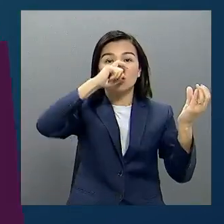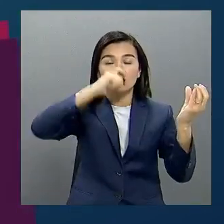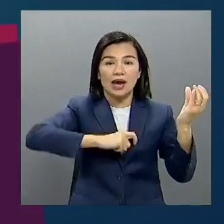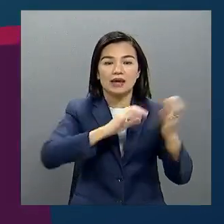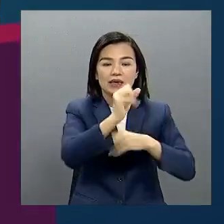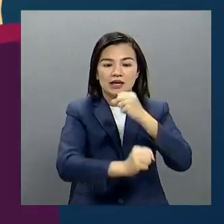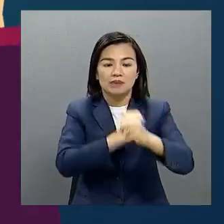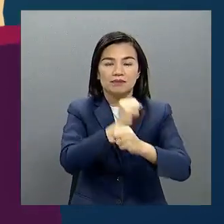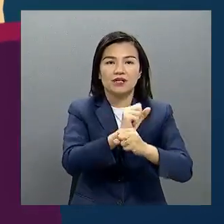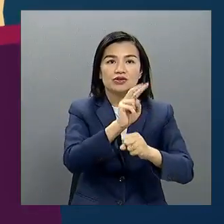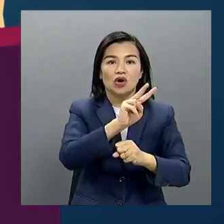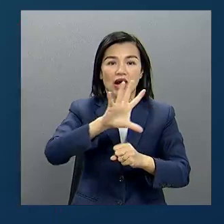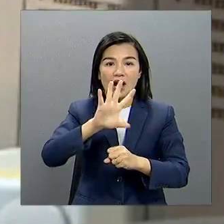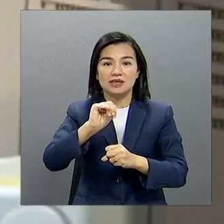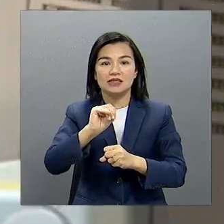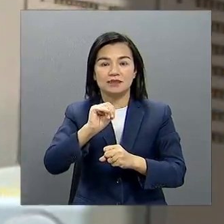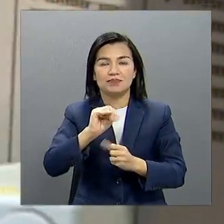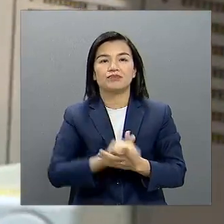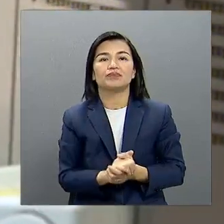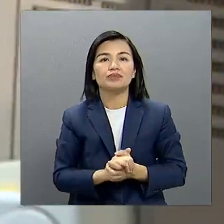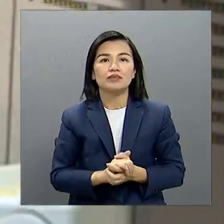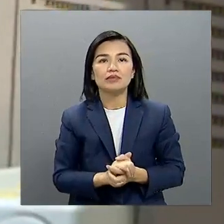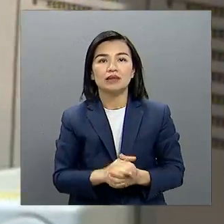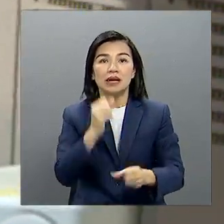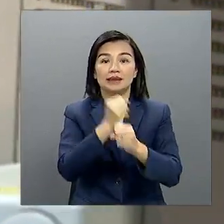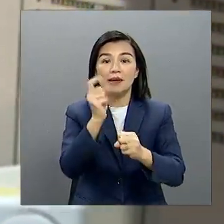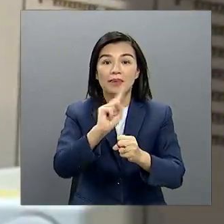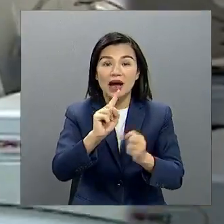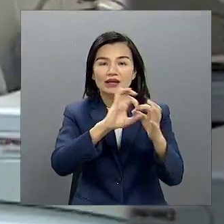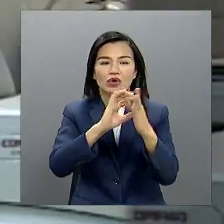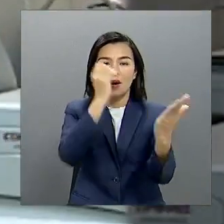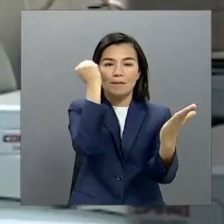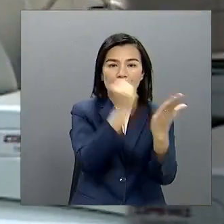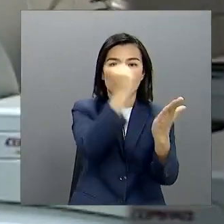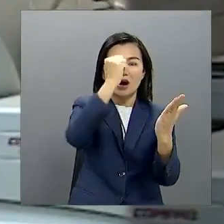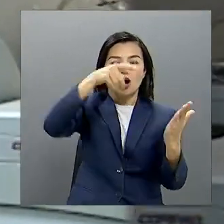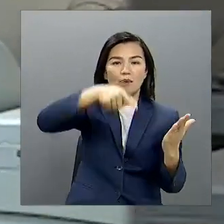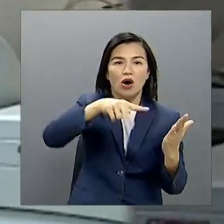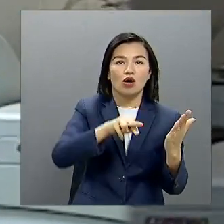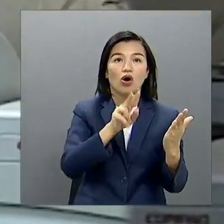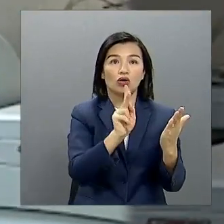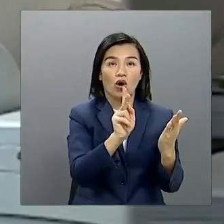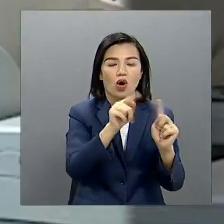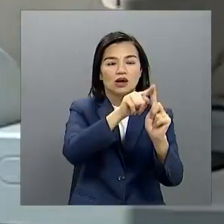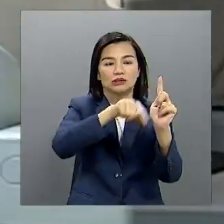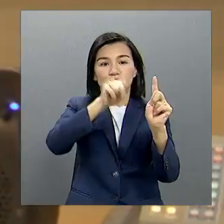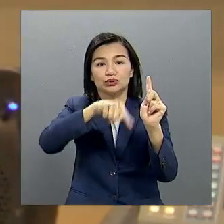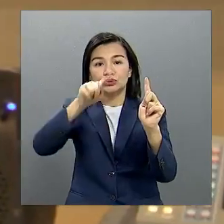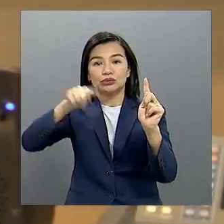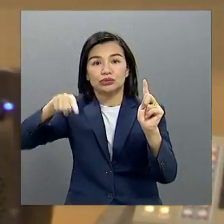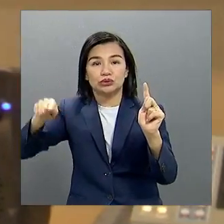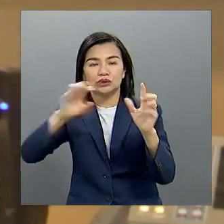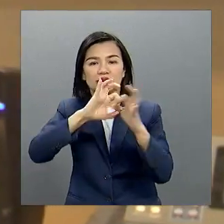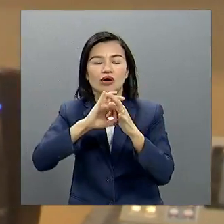ช2540จึงได้เกิดการตราพระราชบัญญัติองค์กรจัดสรรคลื่นความถี่และกำกับกิจการวิทยุกระจาย